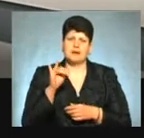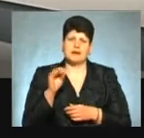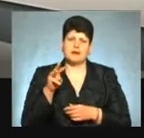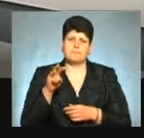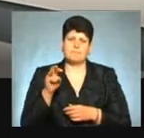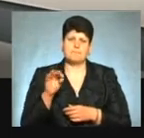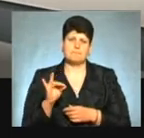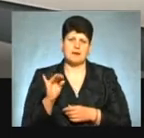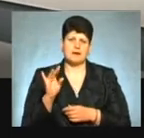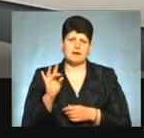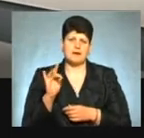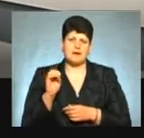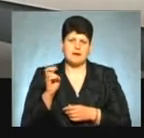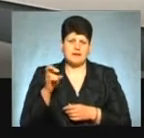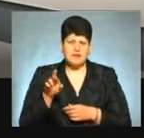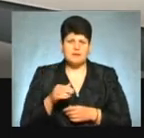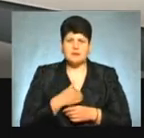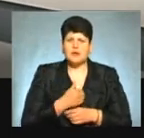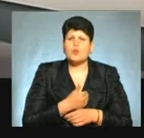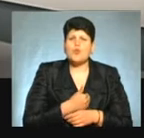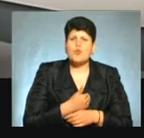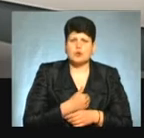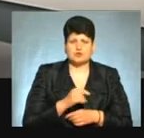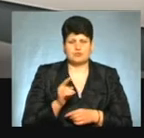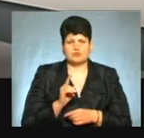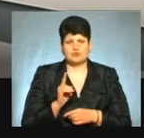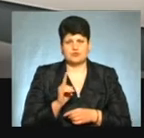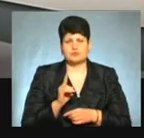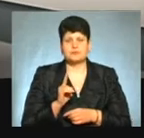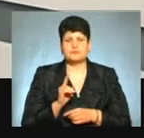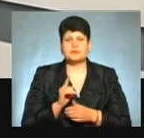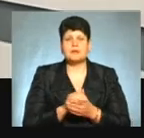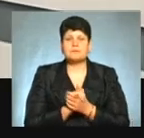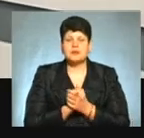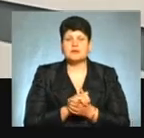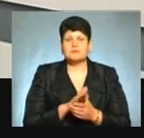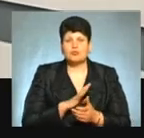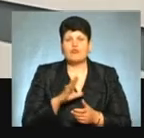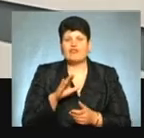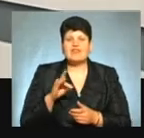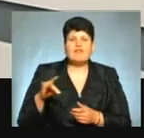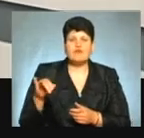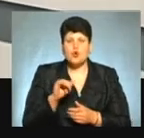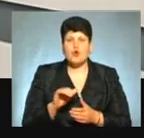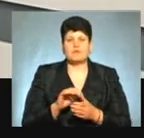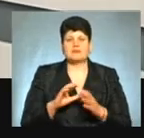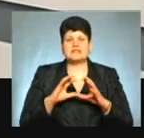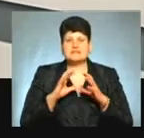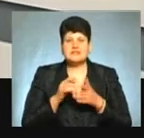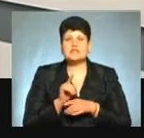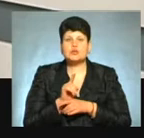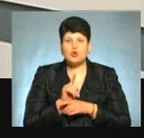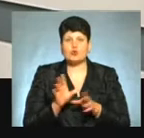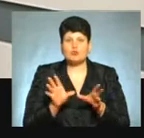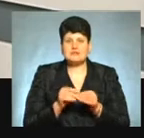ми люди цивілізовані, і ми віримо, і хочемо, щоб мир став і в Європі, і в світі нормою співіснування,